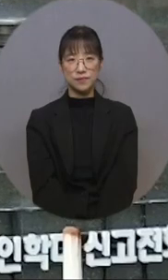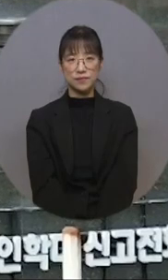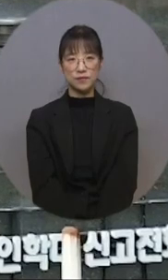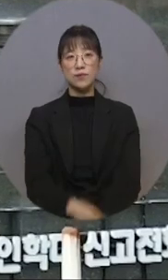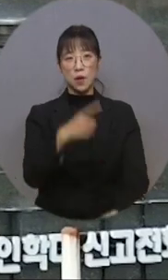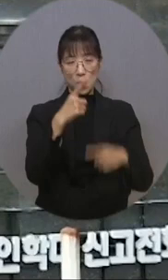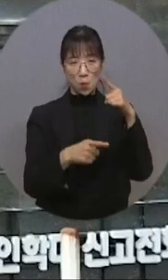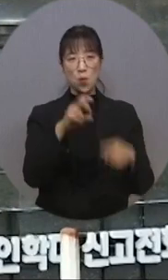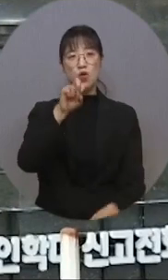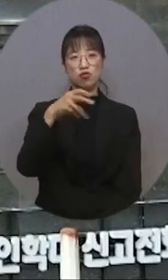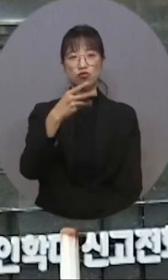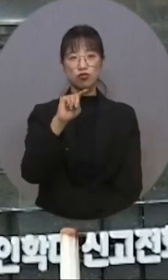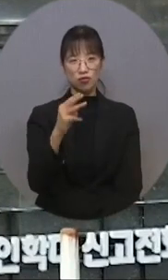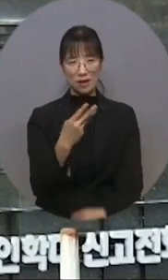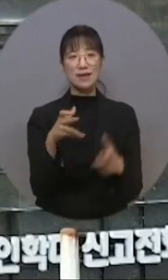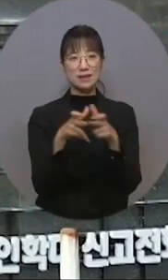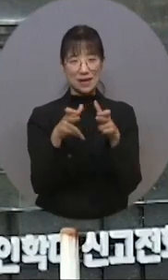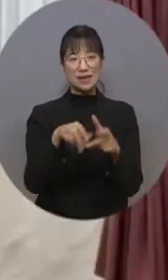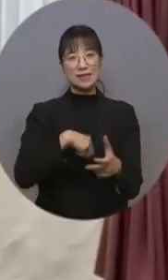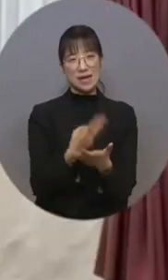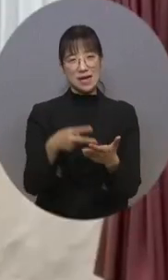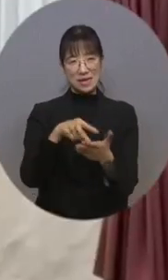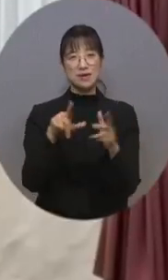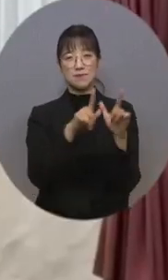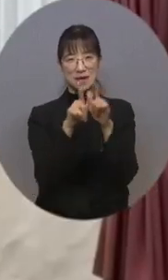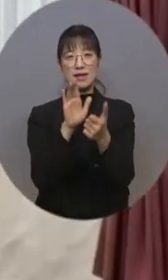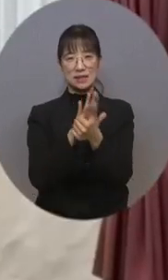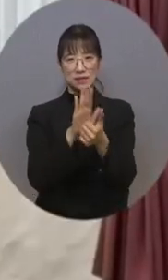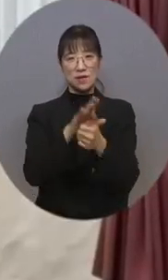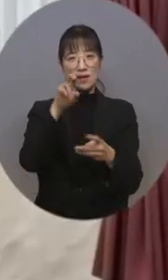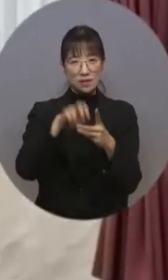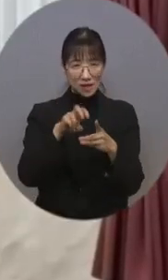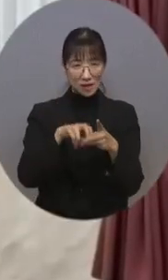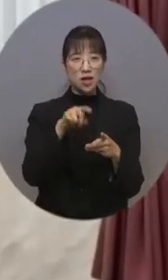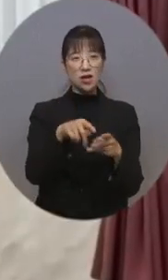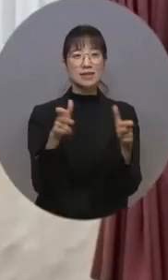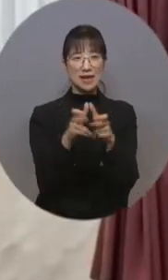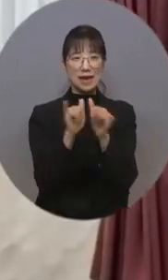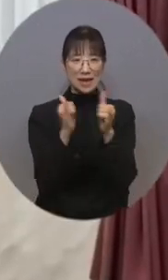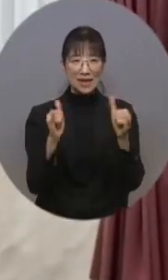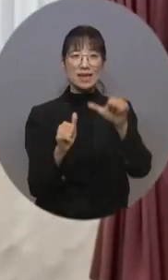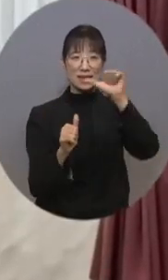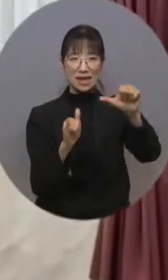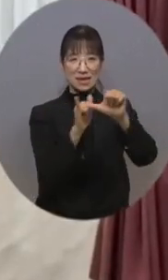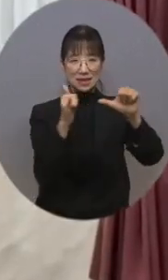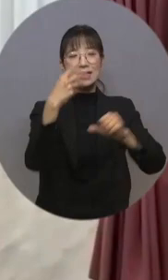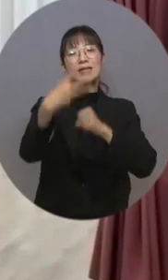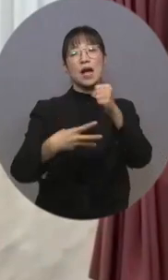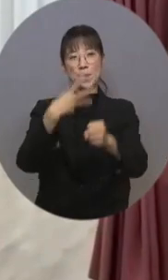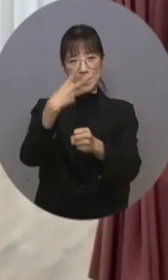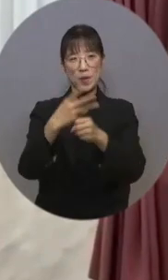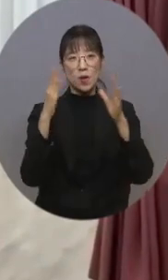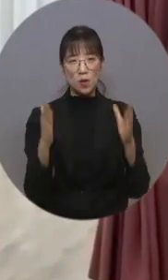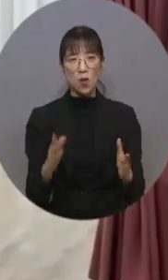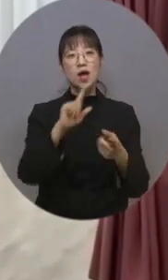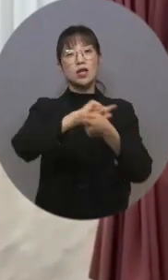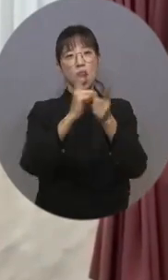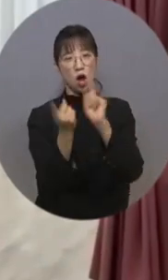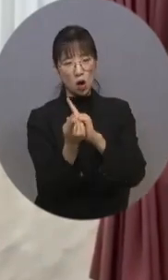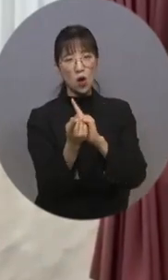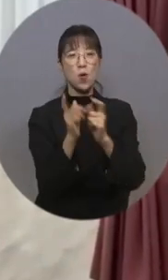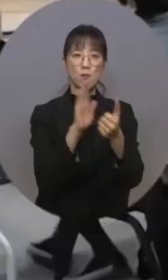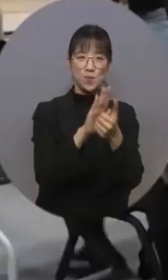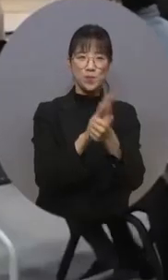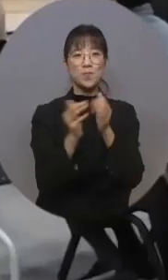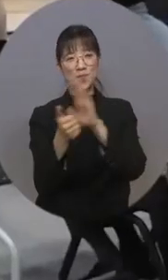목포시 유달장애인 자립생활지원센터는 소속장애 당사자 5명이 3년간 참여한 집단 동료 상담 연구 작업